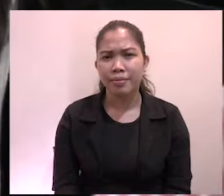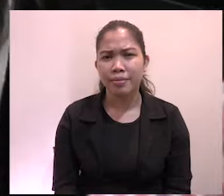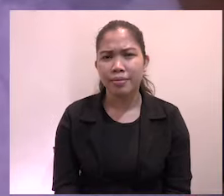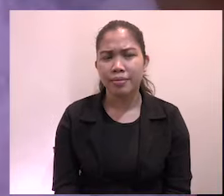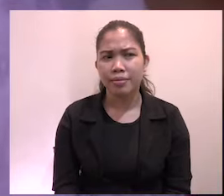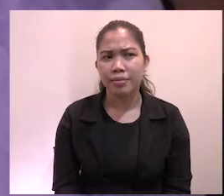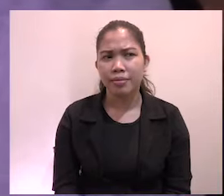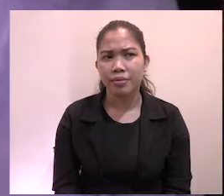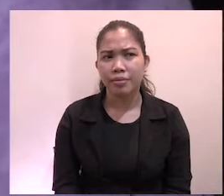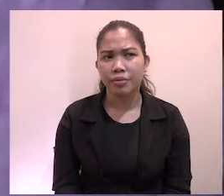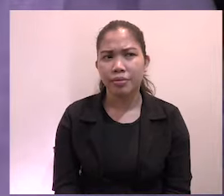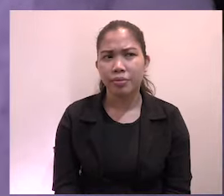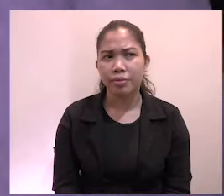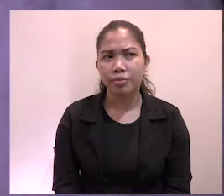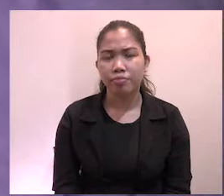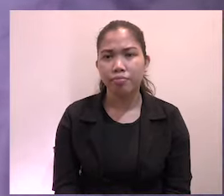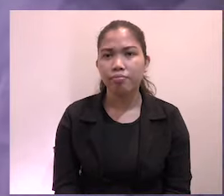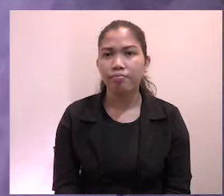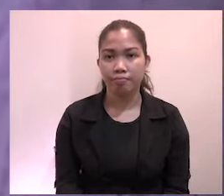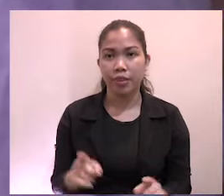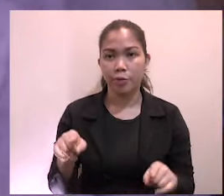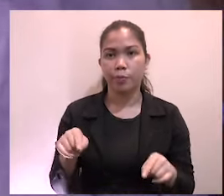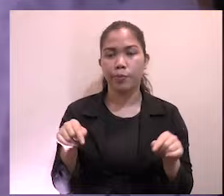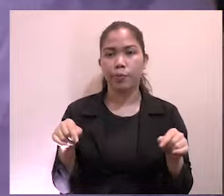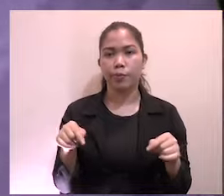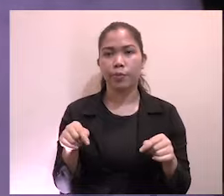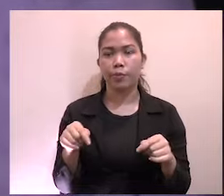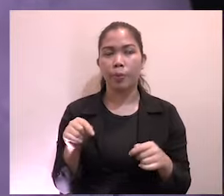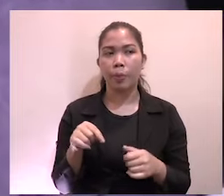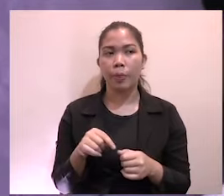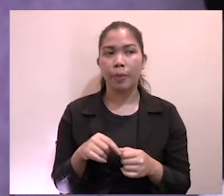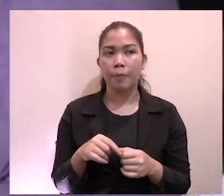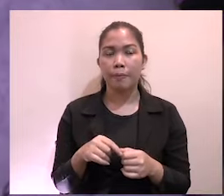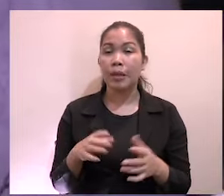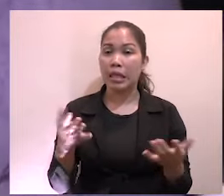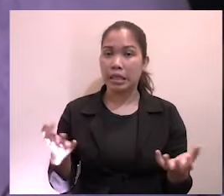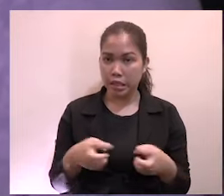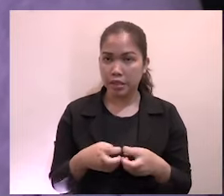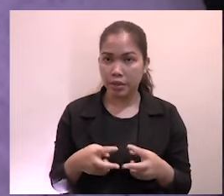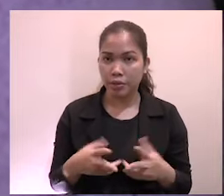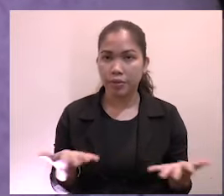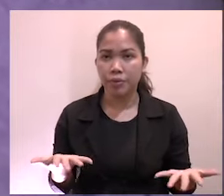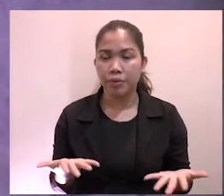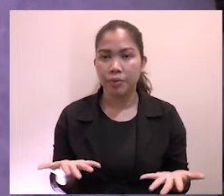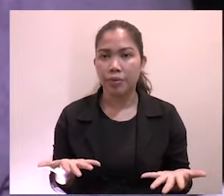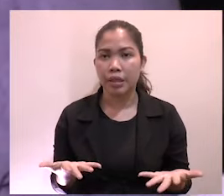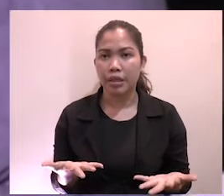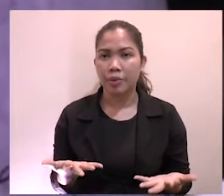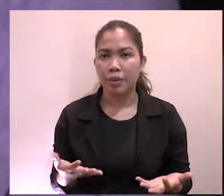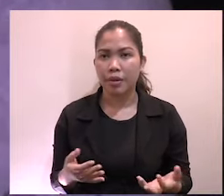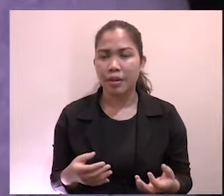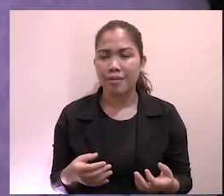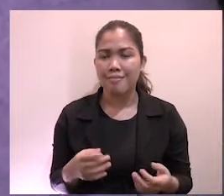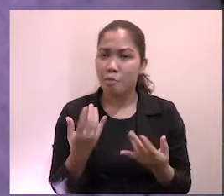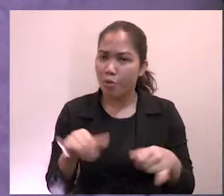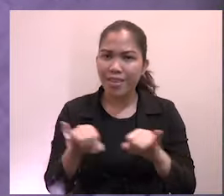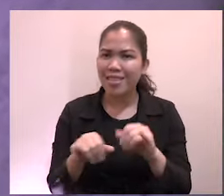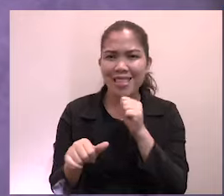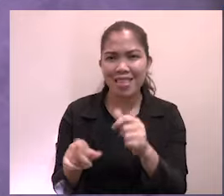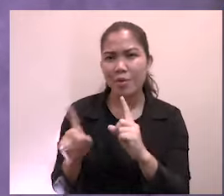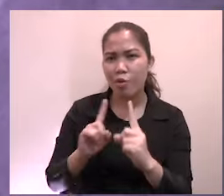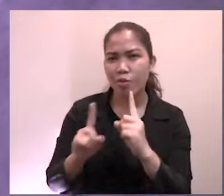Okay. Alright. Ganito na lang. O, nito lang. Maski na nito lang. Dapat hindi ka na ipag-usap